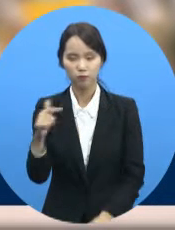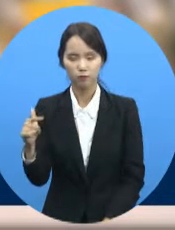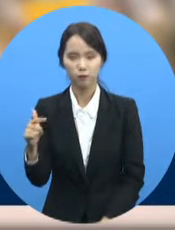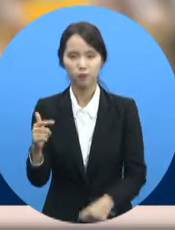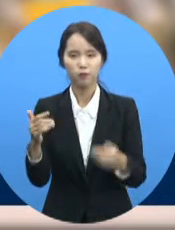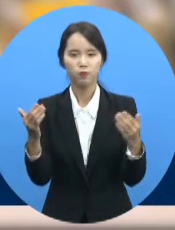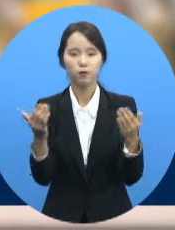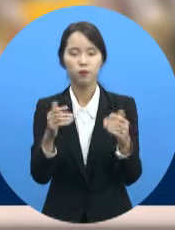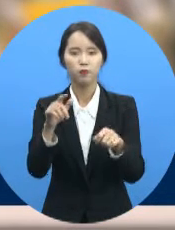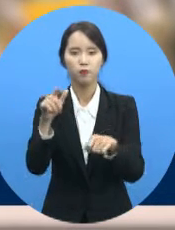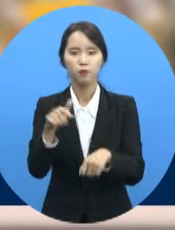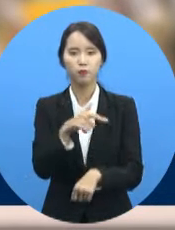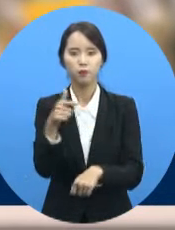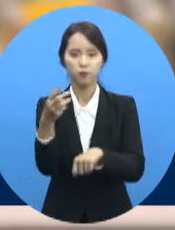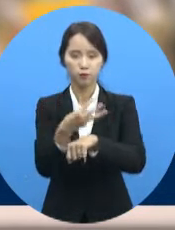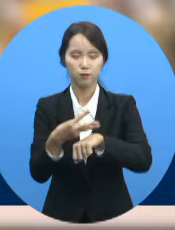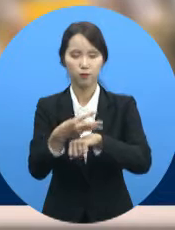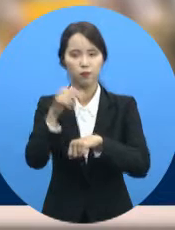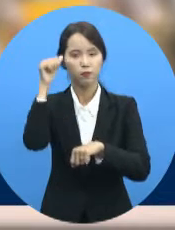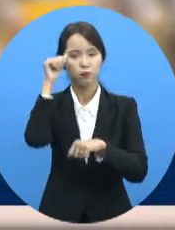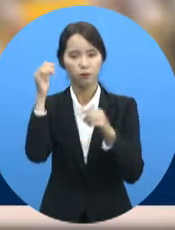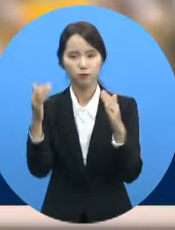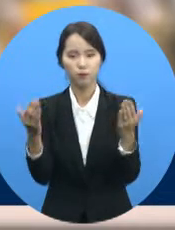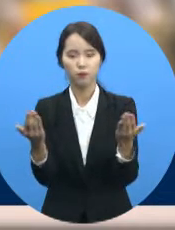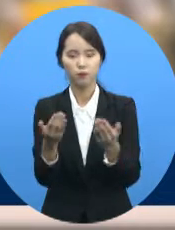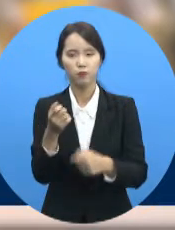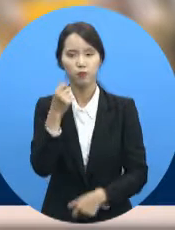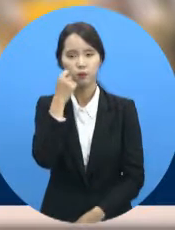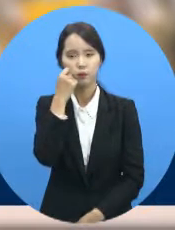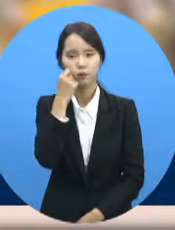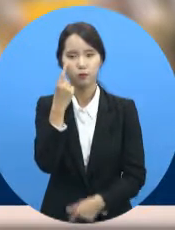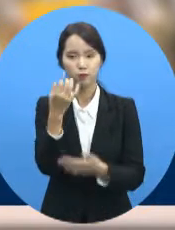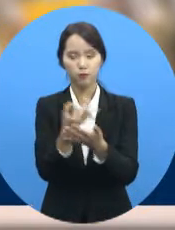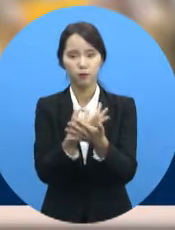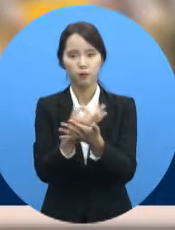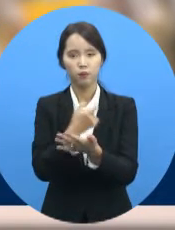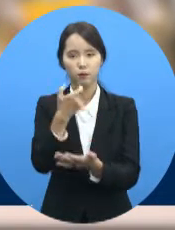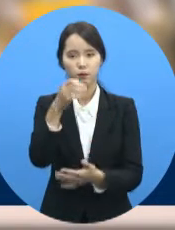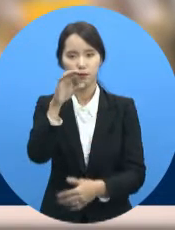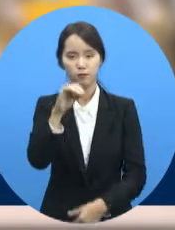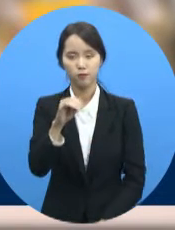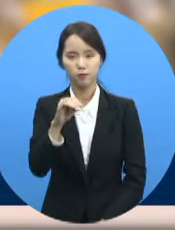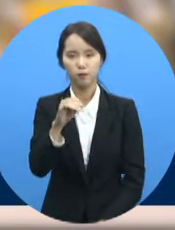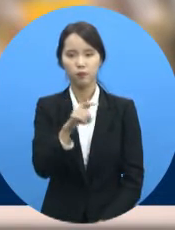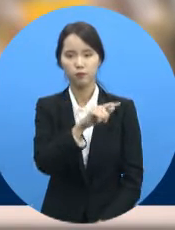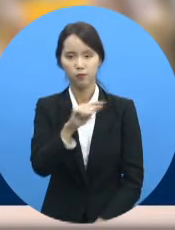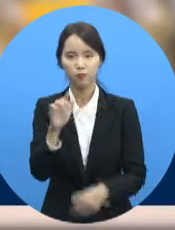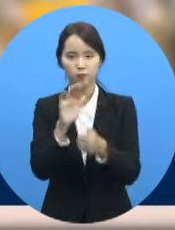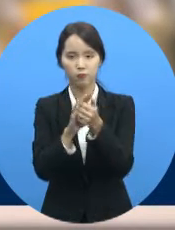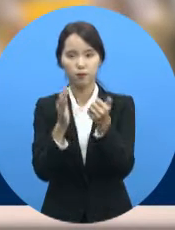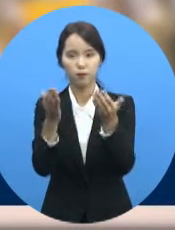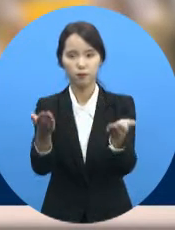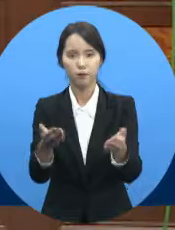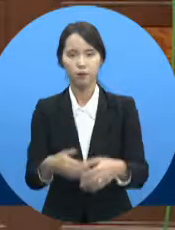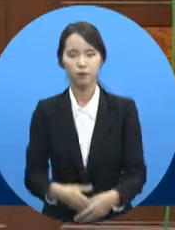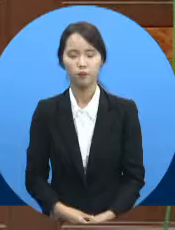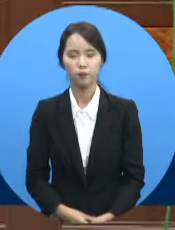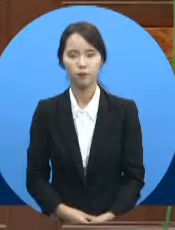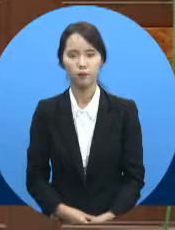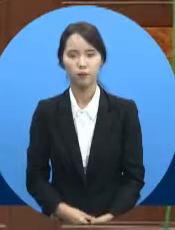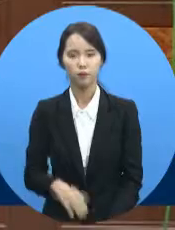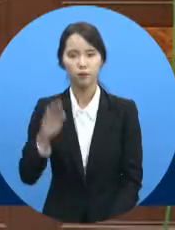활동, 제설 작업 등 1일 3시간, 주 5일 근무를 하며 월 60여만 원의 급여, 주거 지원 등의 혜택이